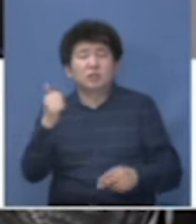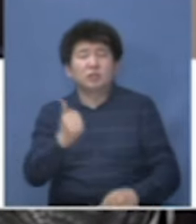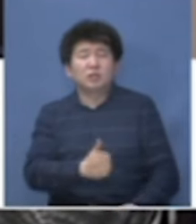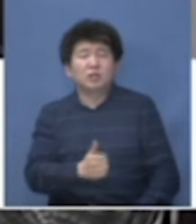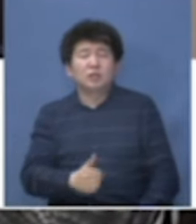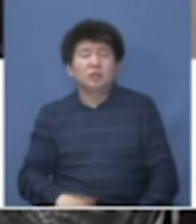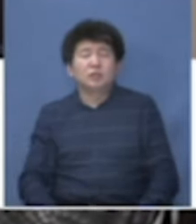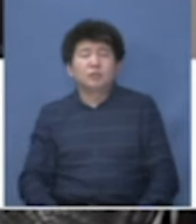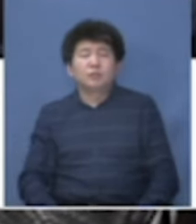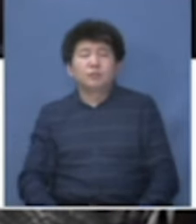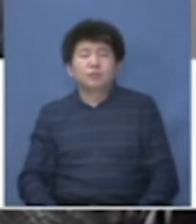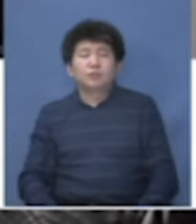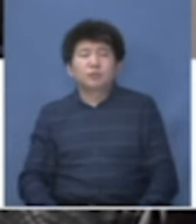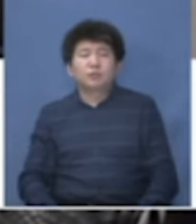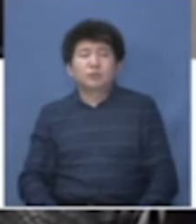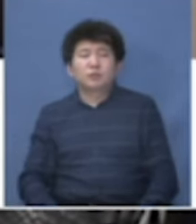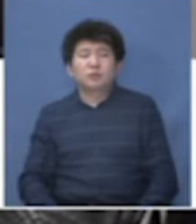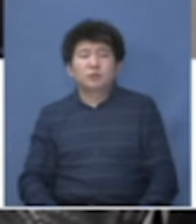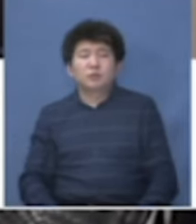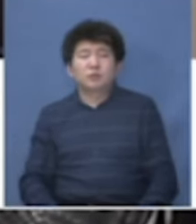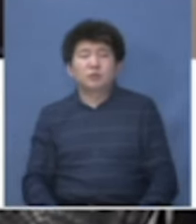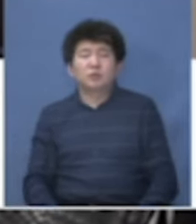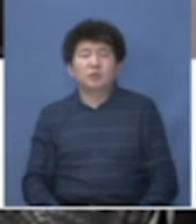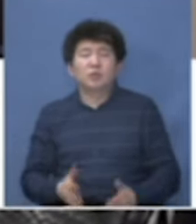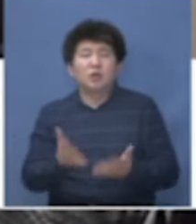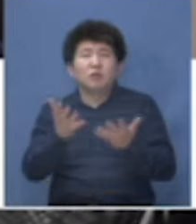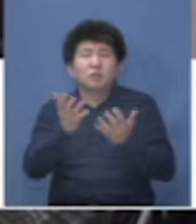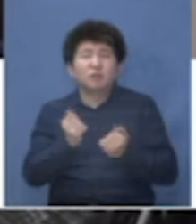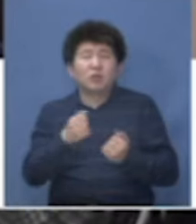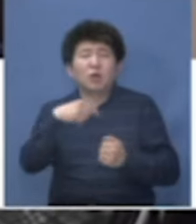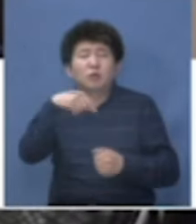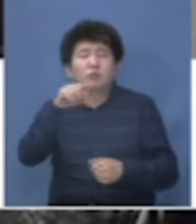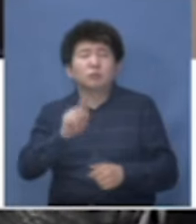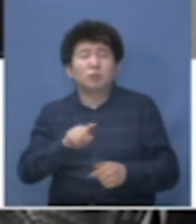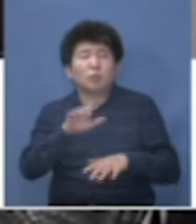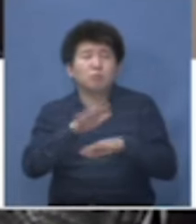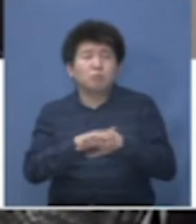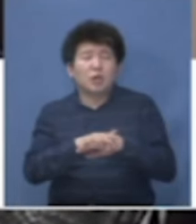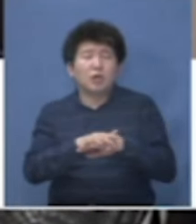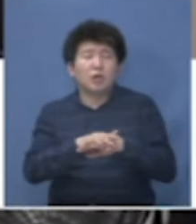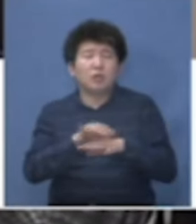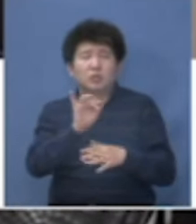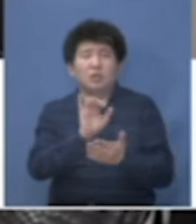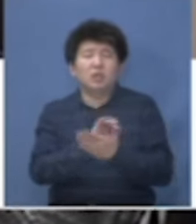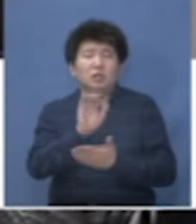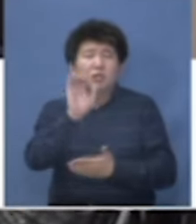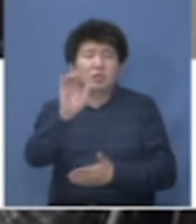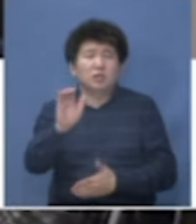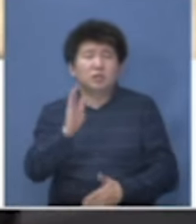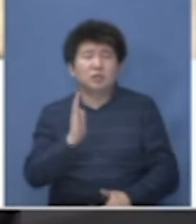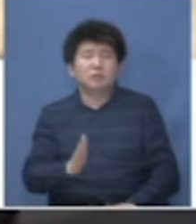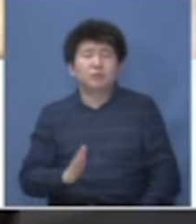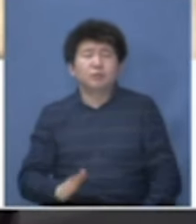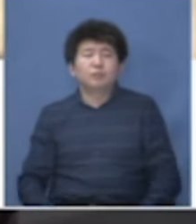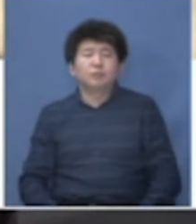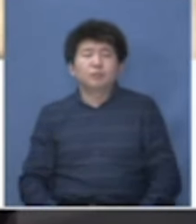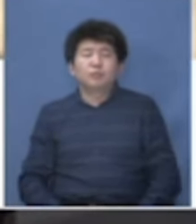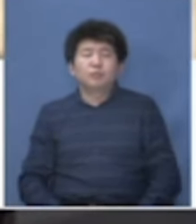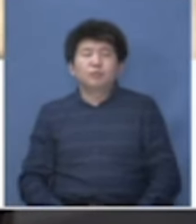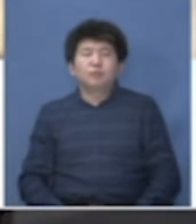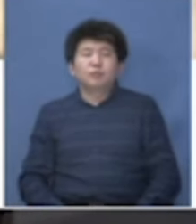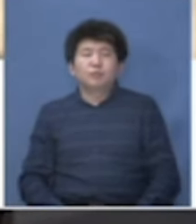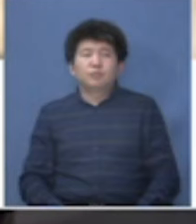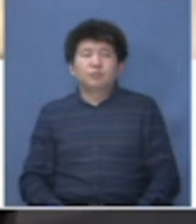табыстаймыз. Арнайы өздерінің реквизит шоттарын алып, сол жаққа табыстап, көмегімізді көрсетейік деп жатырмыз. Барша